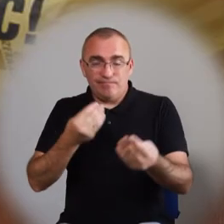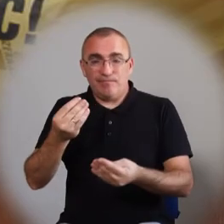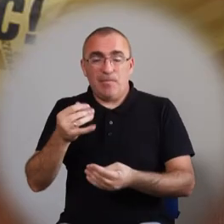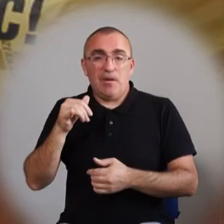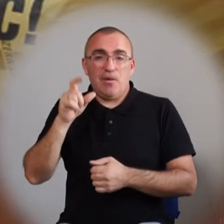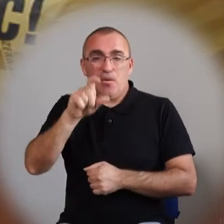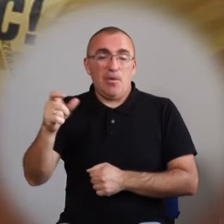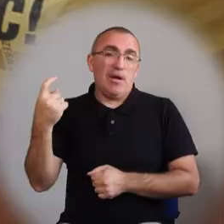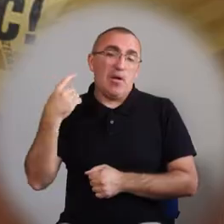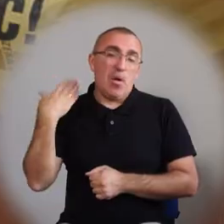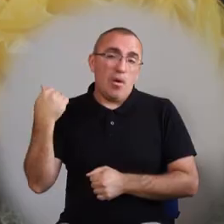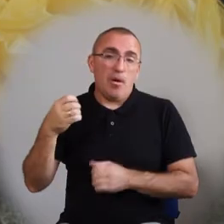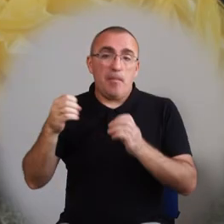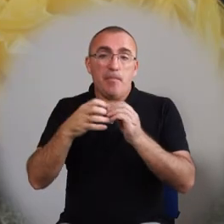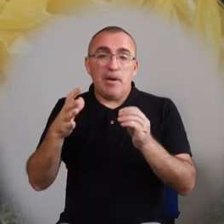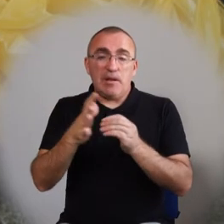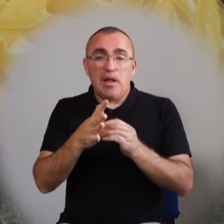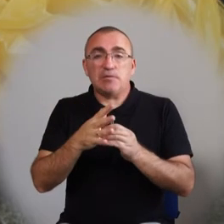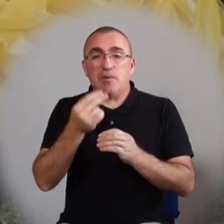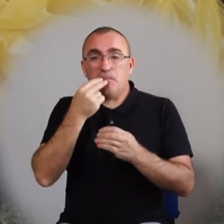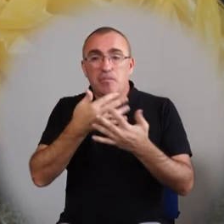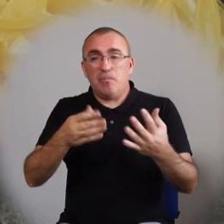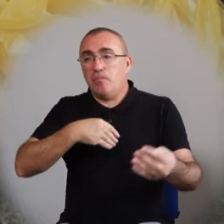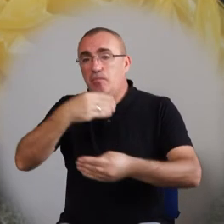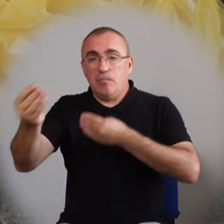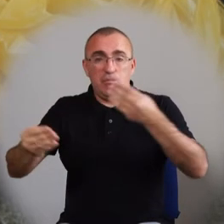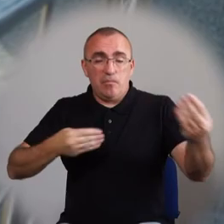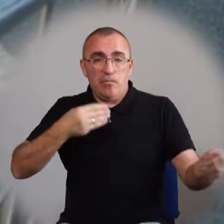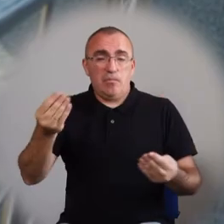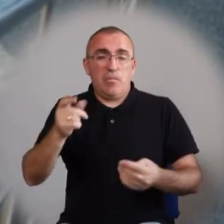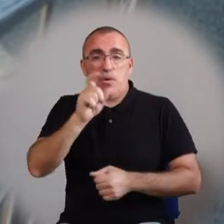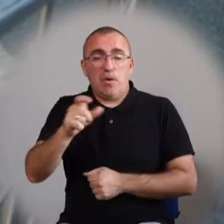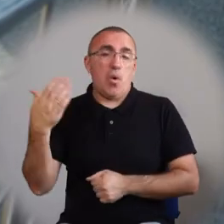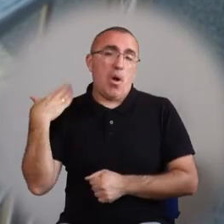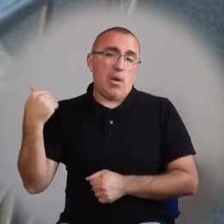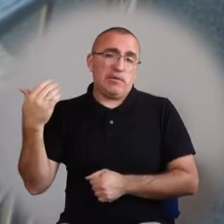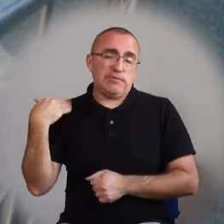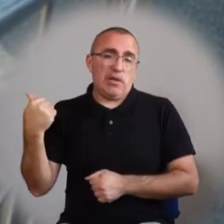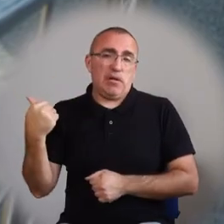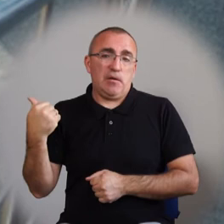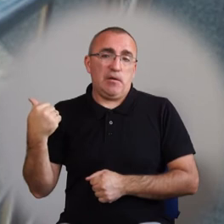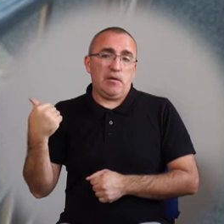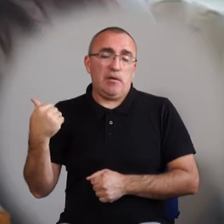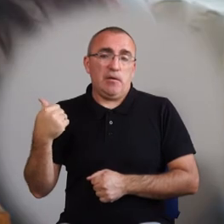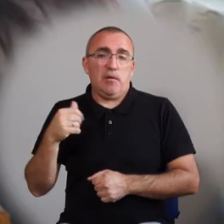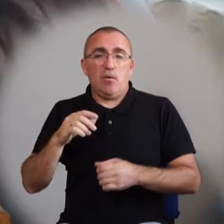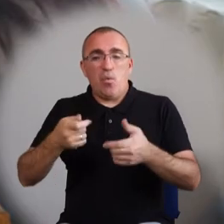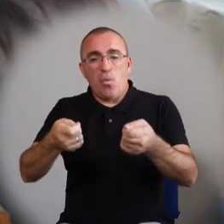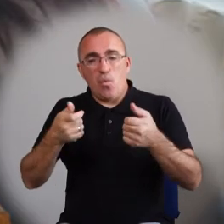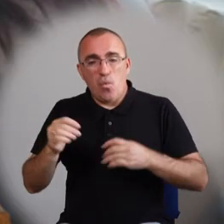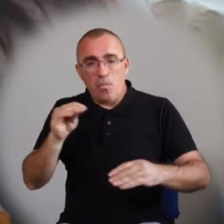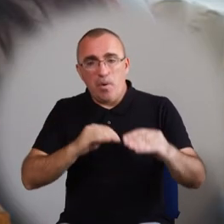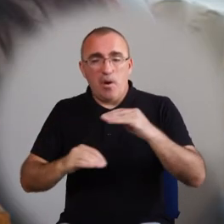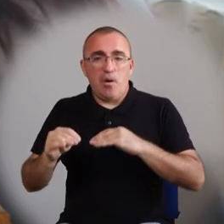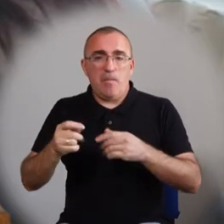продукти харчування мешканці Олександрії, то 15 тисяч продуктових наборів було роздано мешканцям Олександрії. Сам